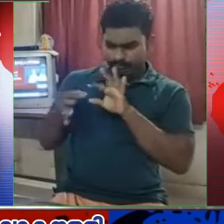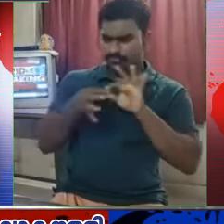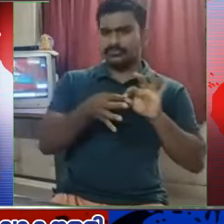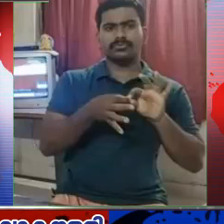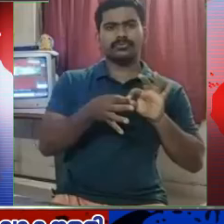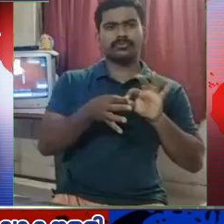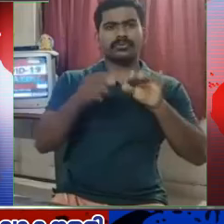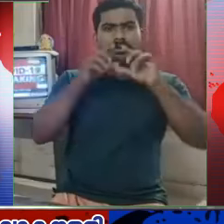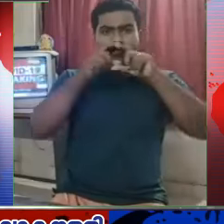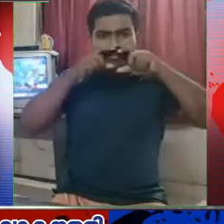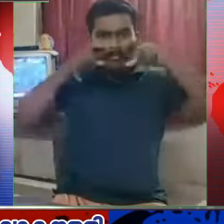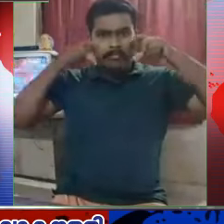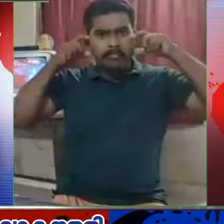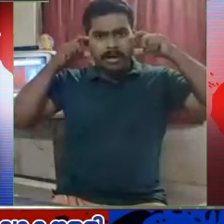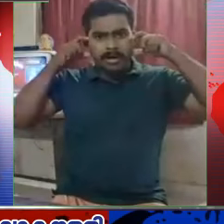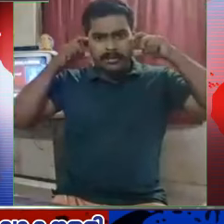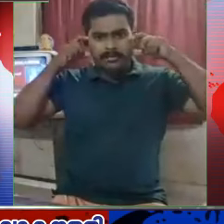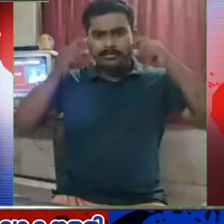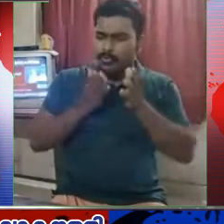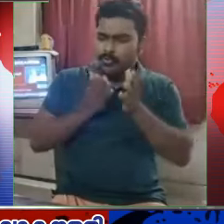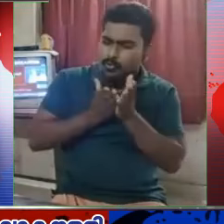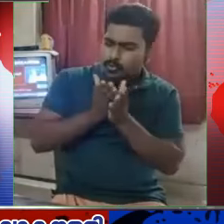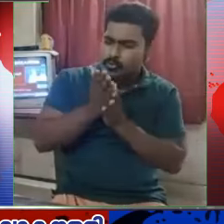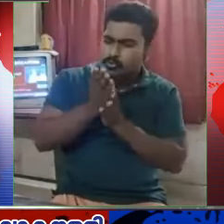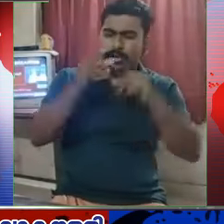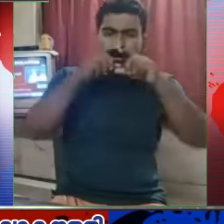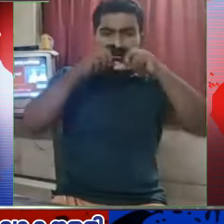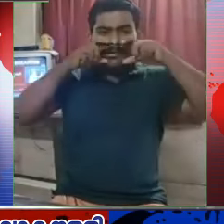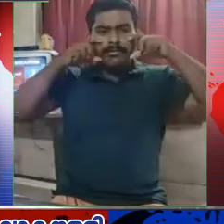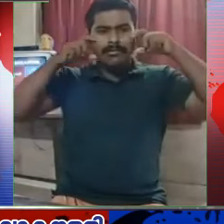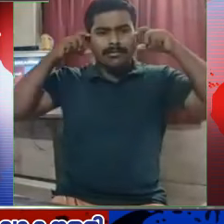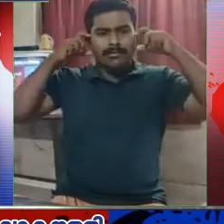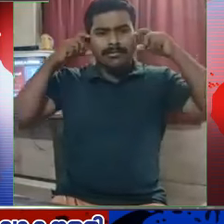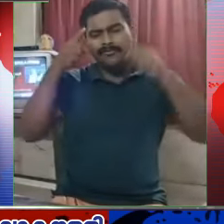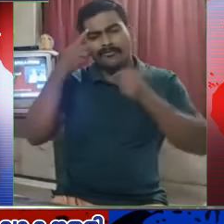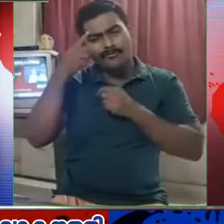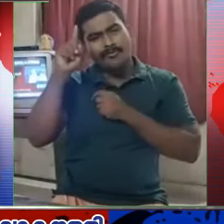രോഗവ്യാപന ഘട്ടത്തിൽ മാസ്ക് ധരിക്കുന്ന രീതി കുറച്ചുകൂടി